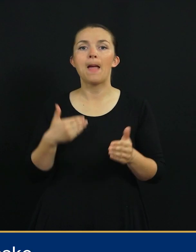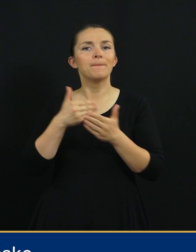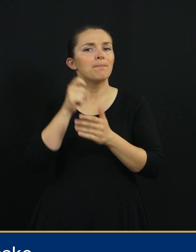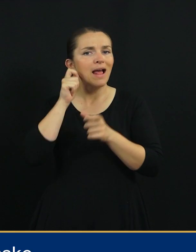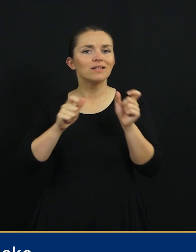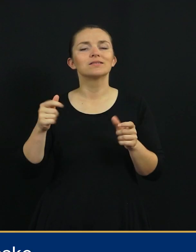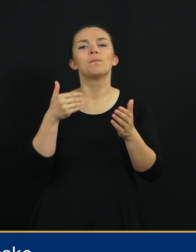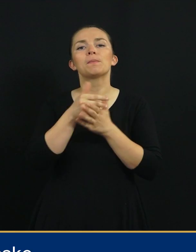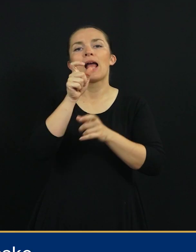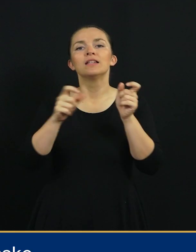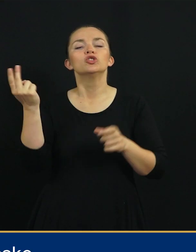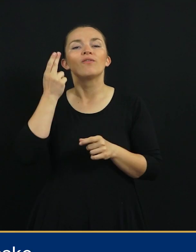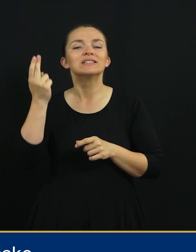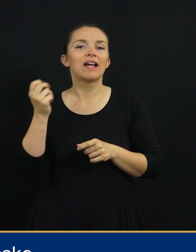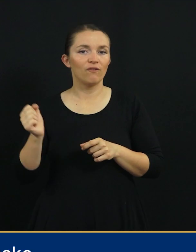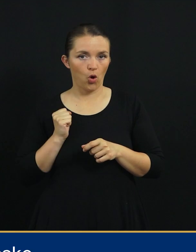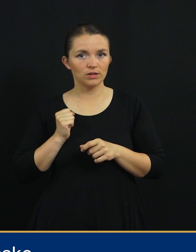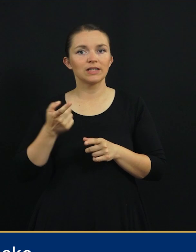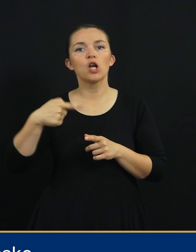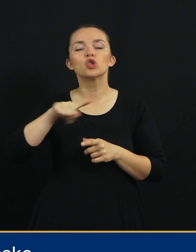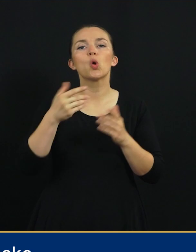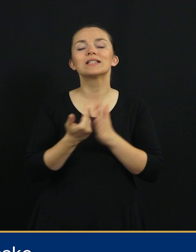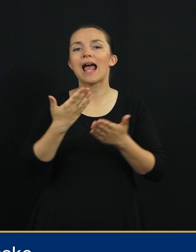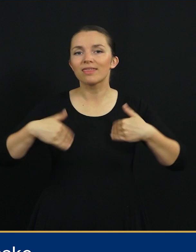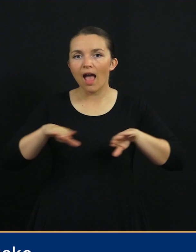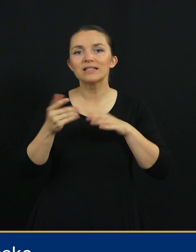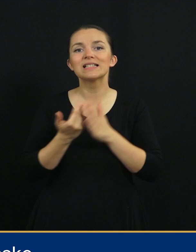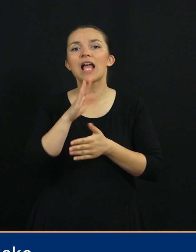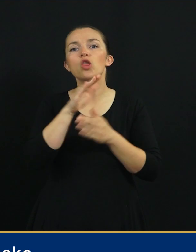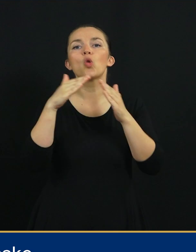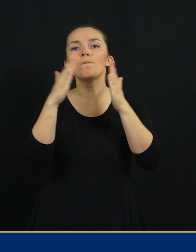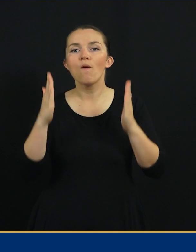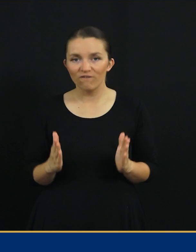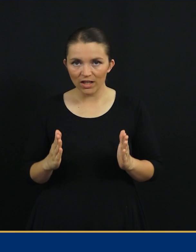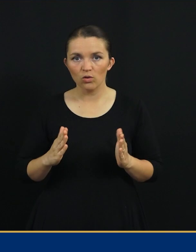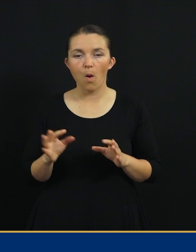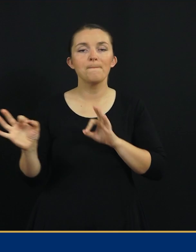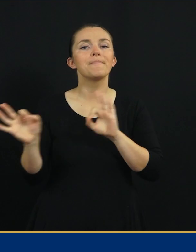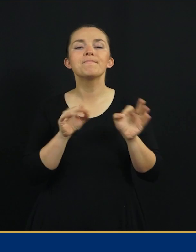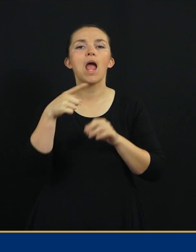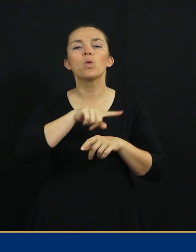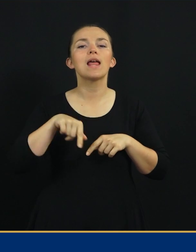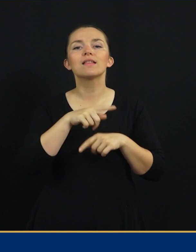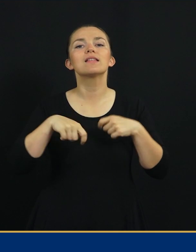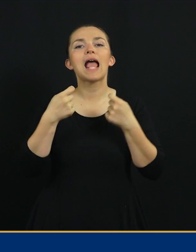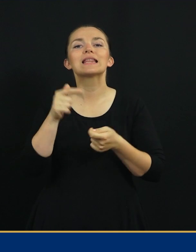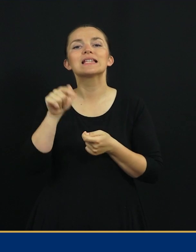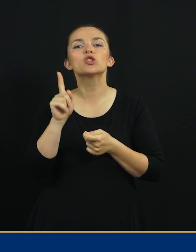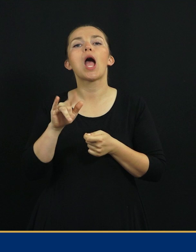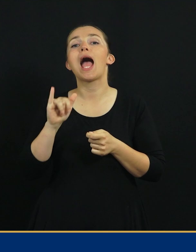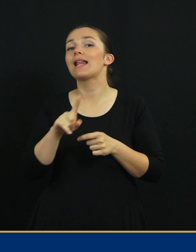Pripadnice in pripadniki Slovenske vojske so za nas in za svojo domovino pripravljeni dati tisto, kar